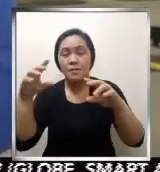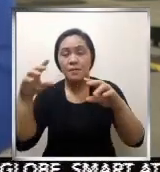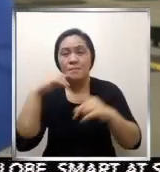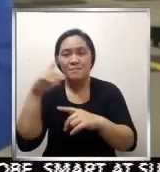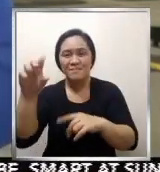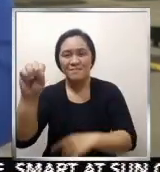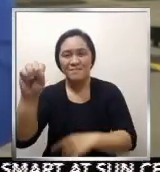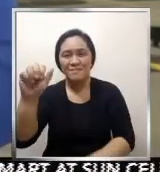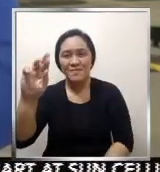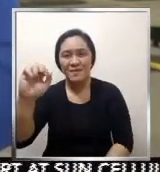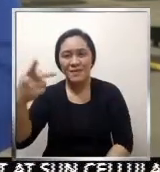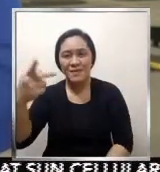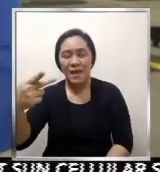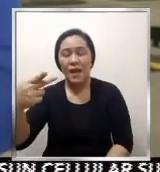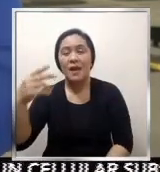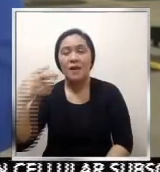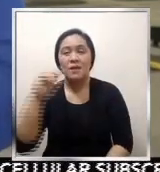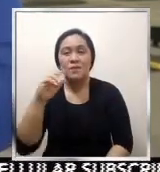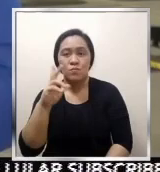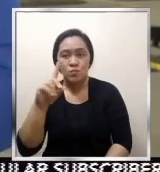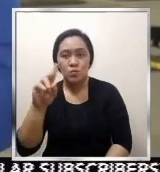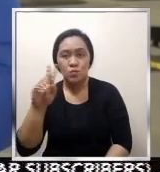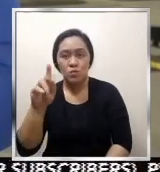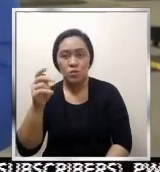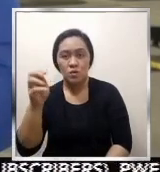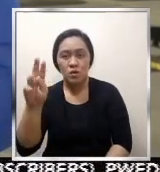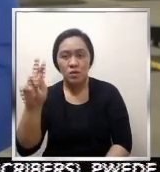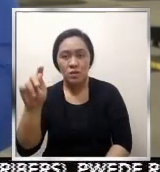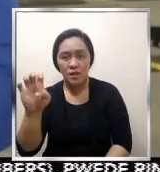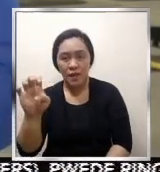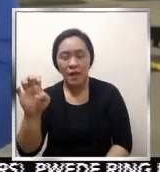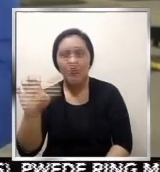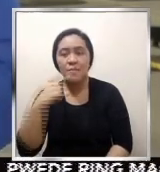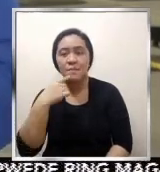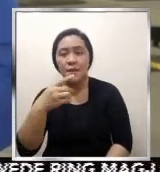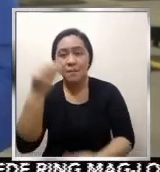ating mga kababayan doon. At ayon na rin kay DOTR